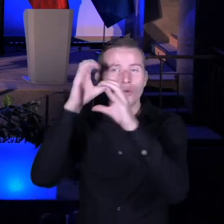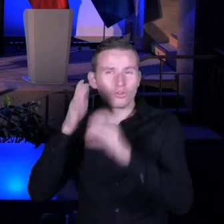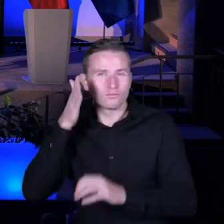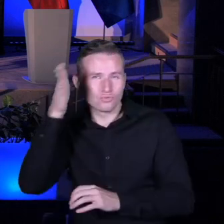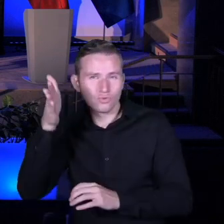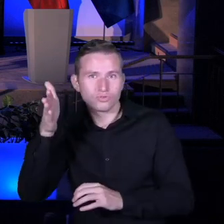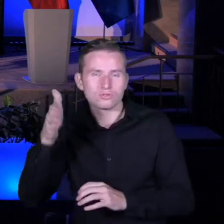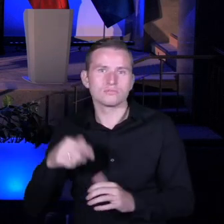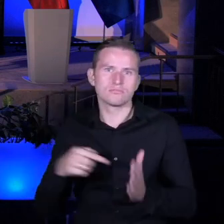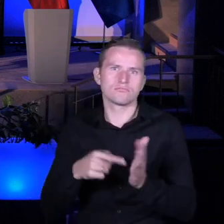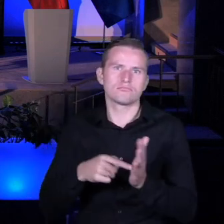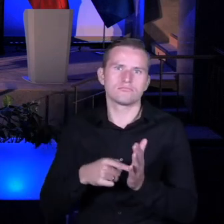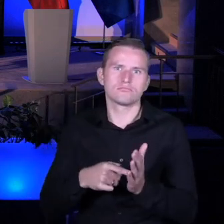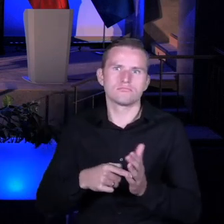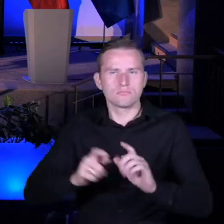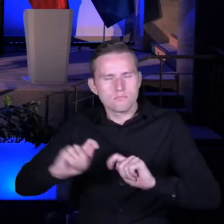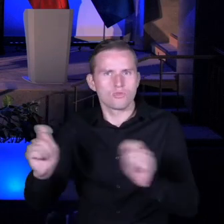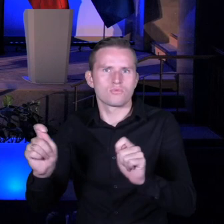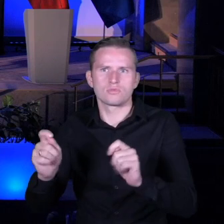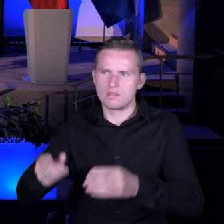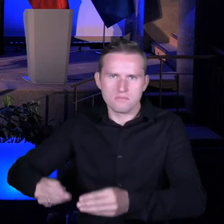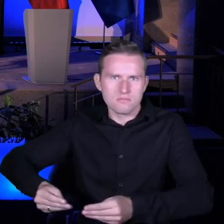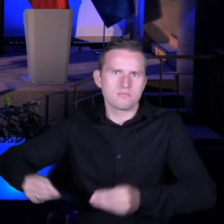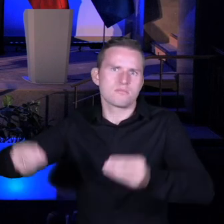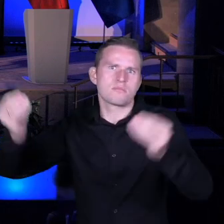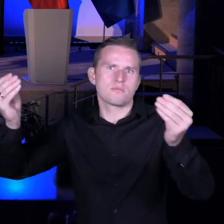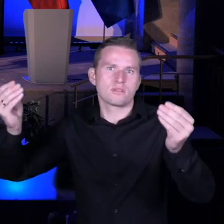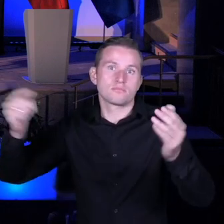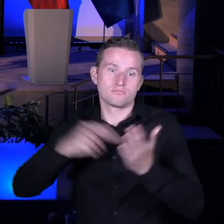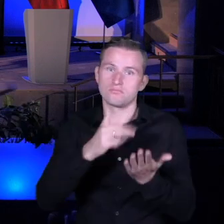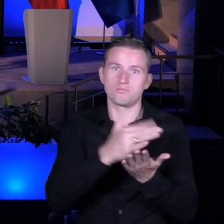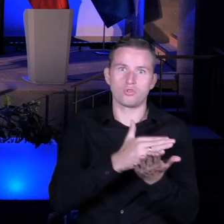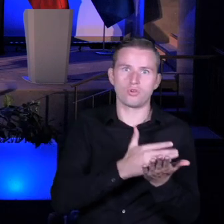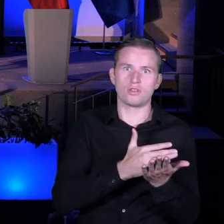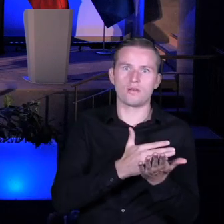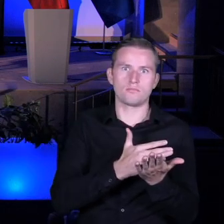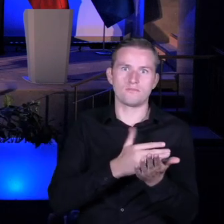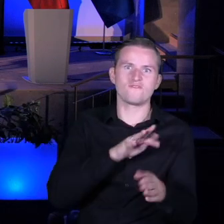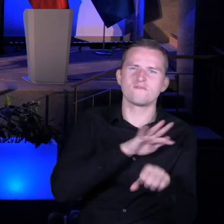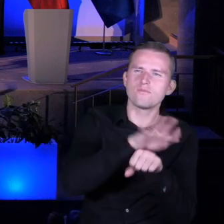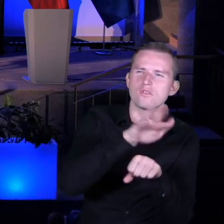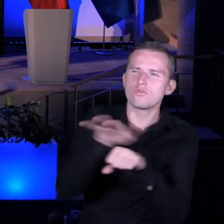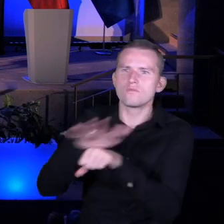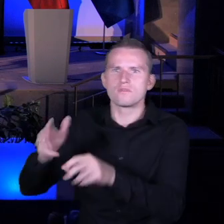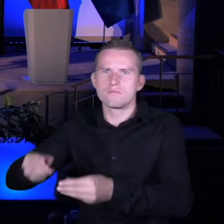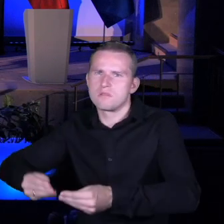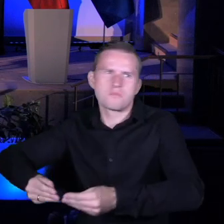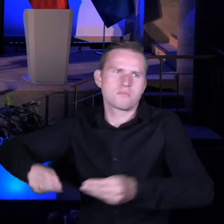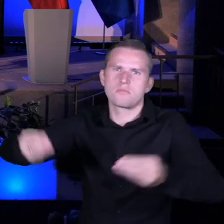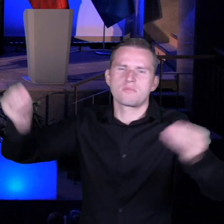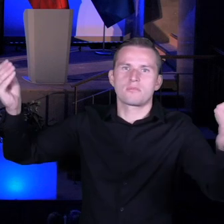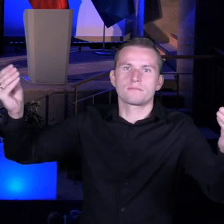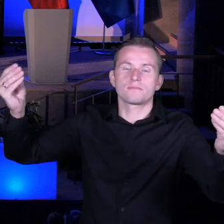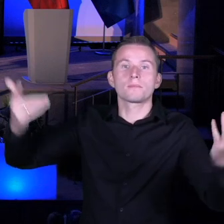widać, że jest to program, który rezonuje, a to jest chyba najlepsza rzecz, jaką możemy powiedzieć o takim programie jak Szkoła